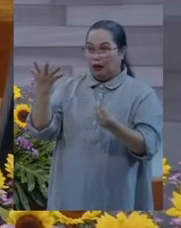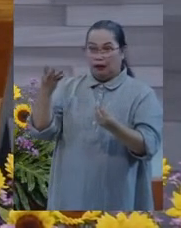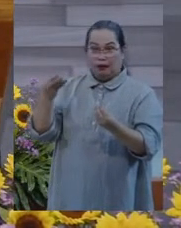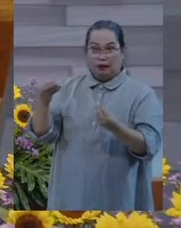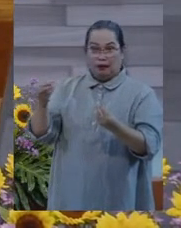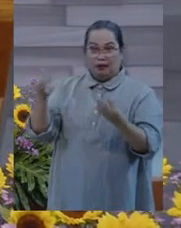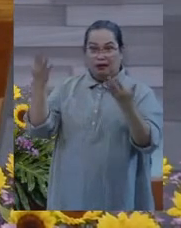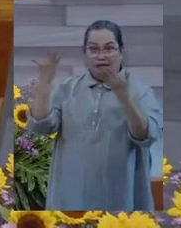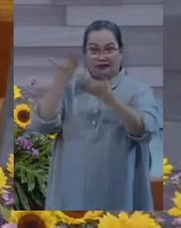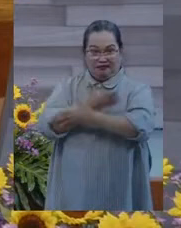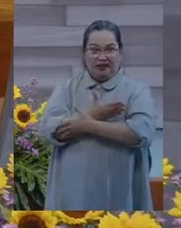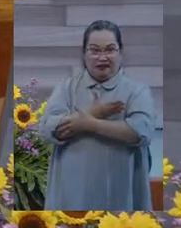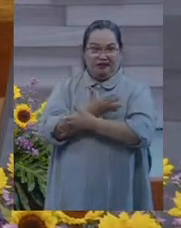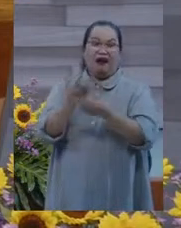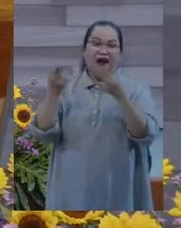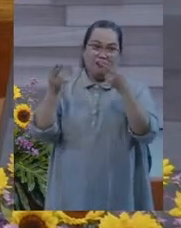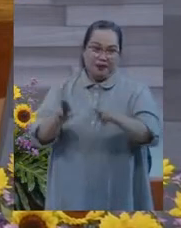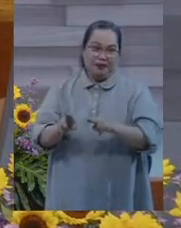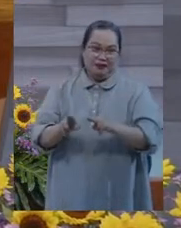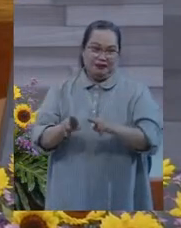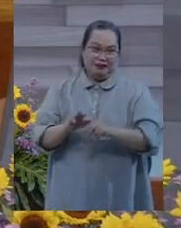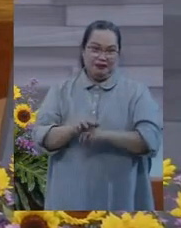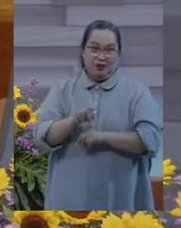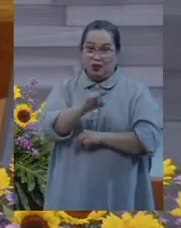ng kadiliman.